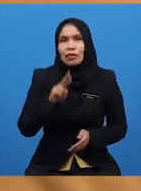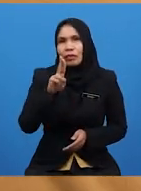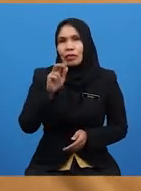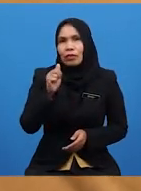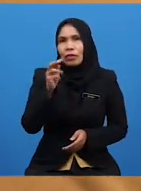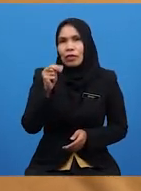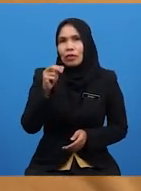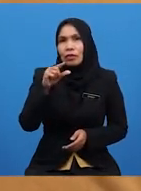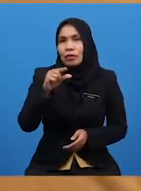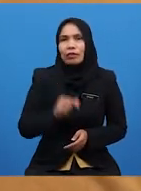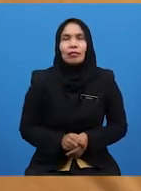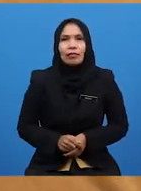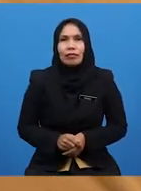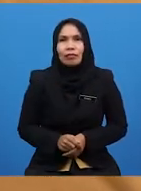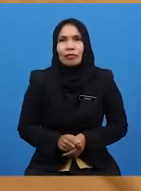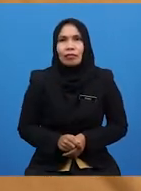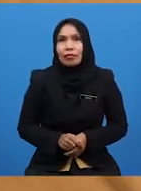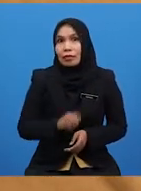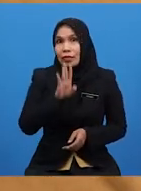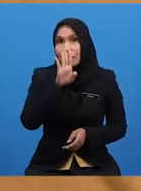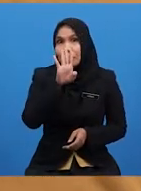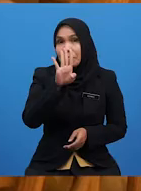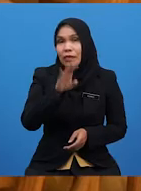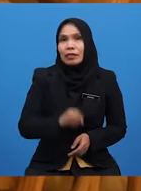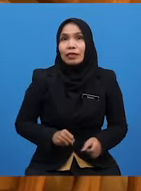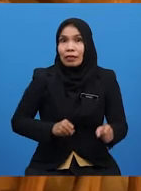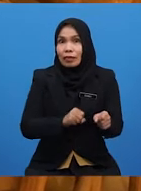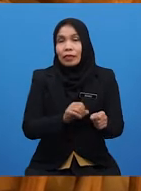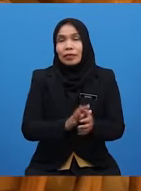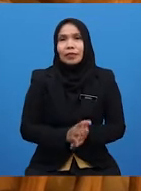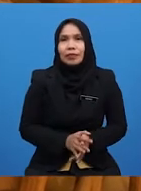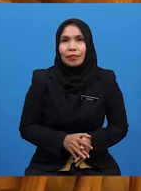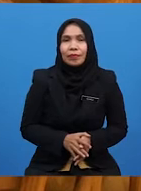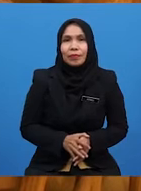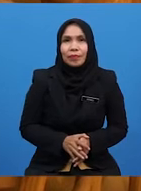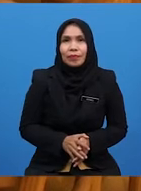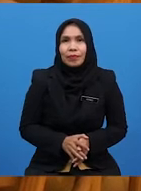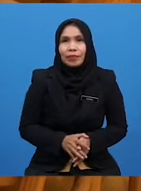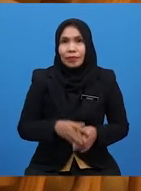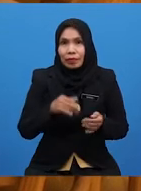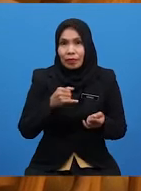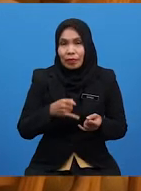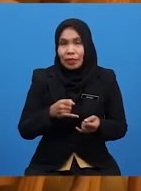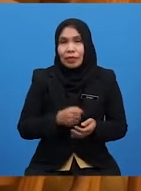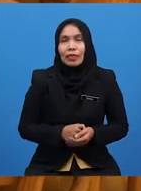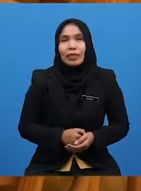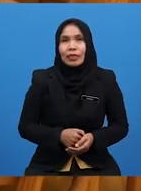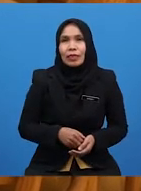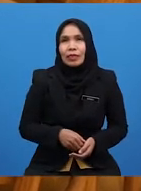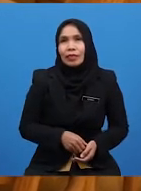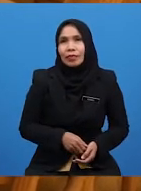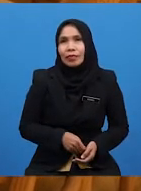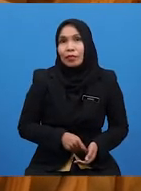yang tidak jauh berbeda antara satu sama lain jenis perabot dengan konsep yang sama